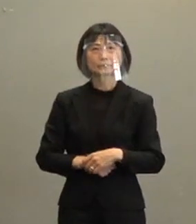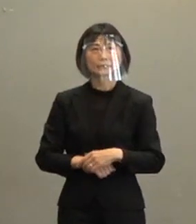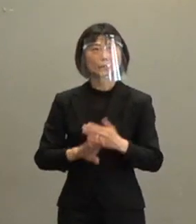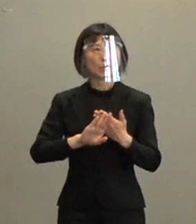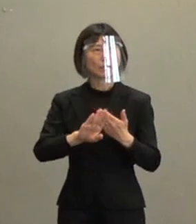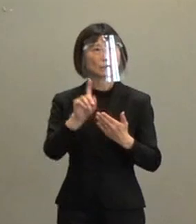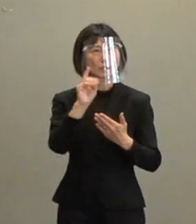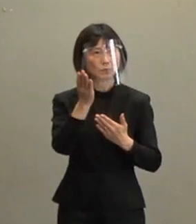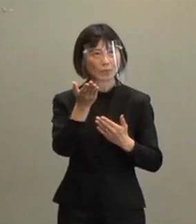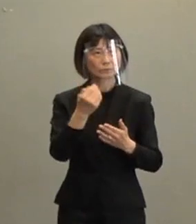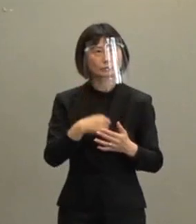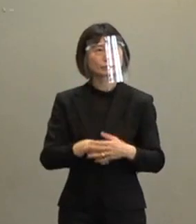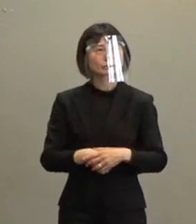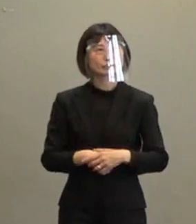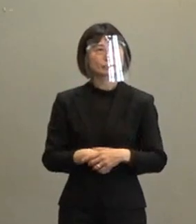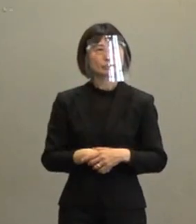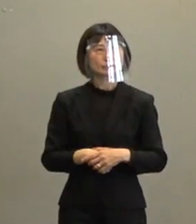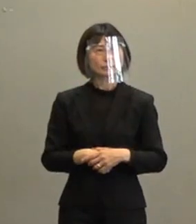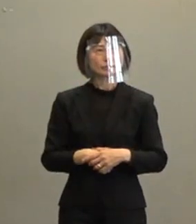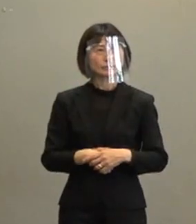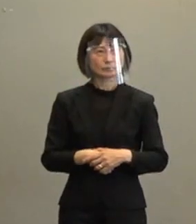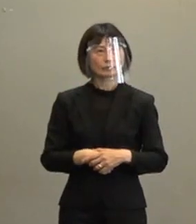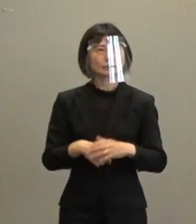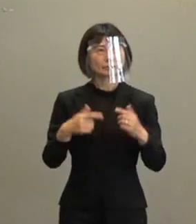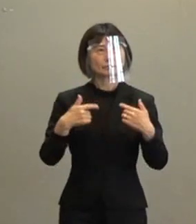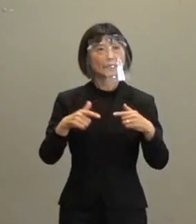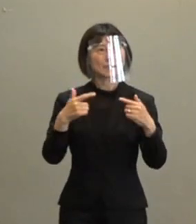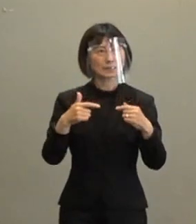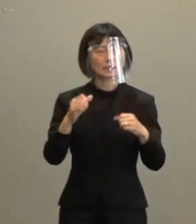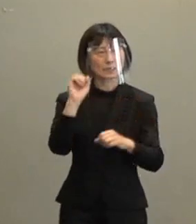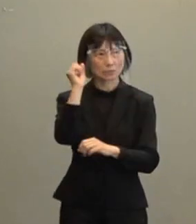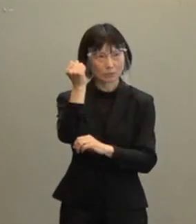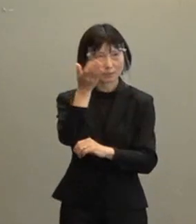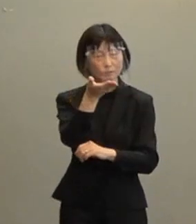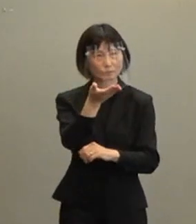他いかがでしょうか。毎日新聞さん。